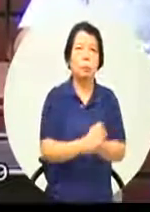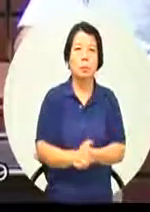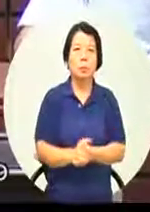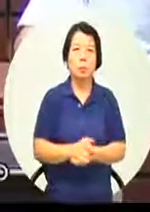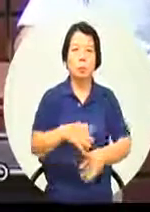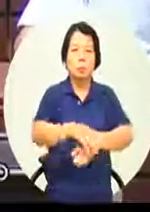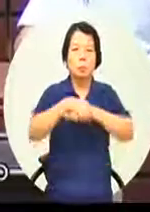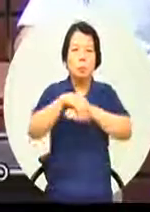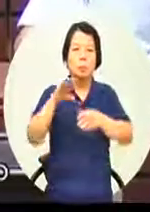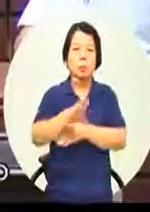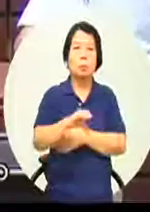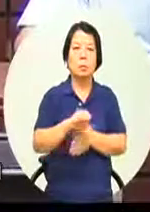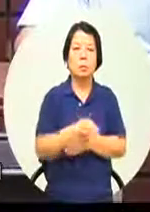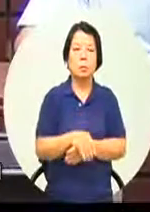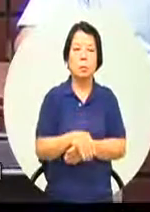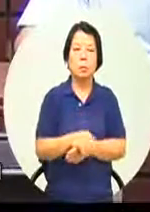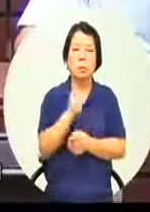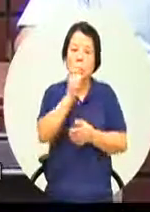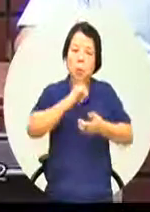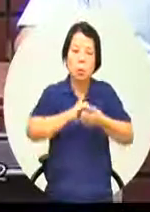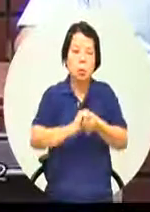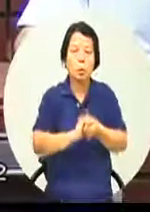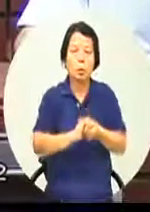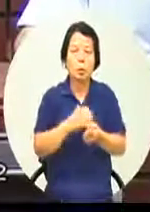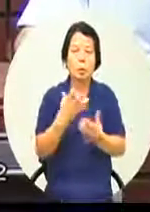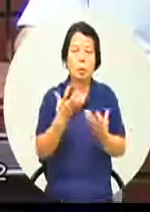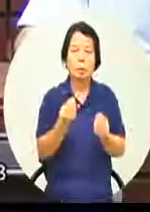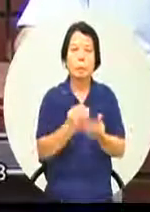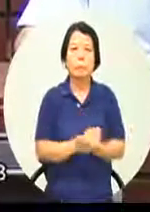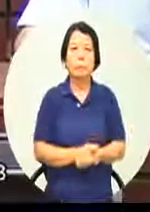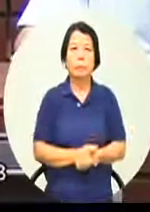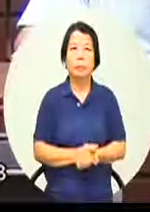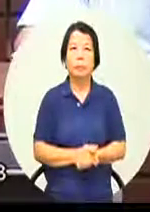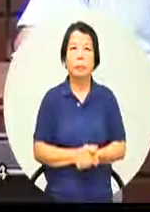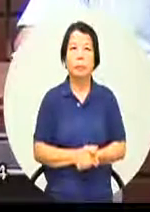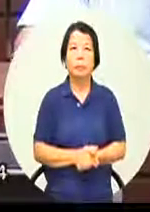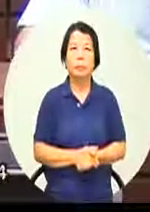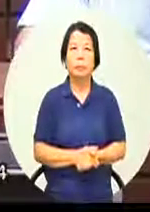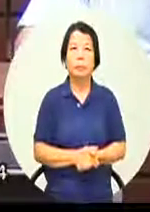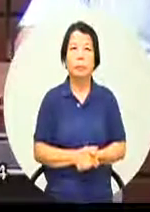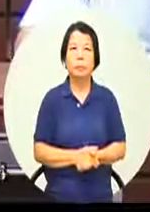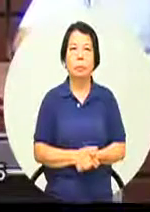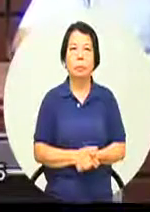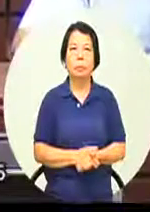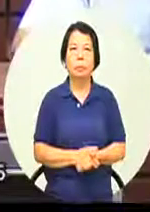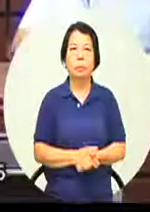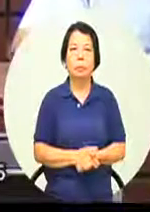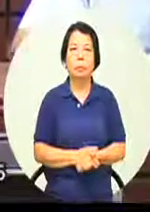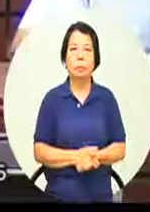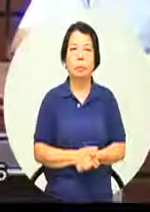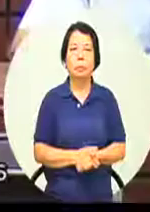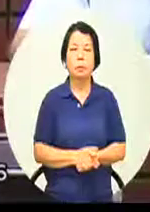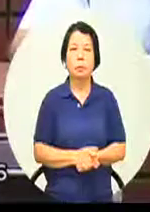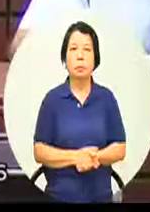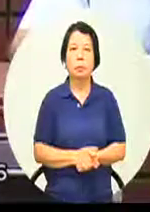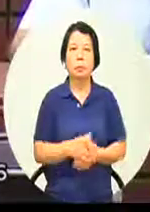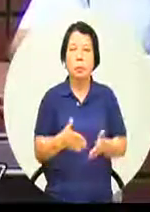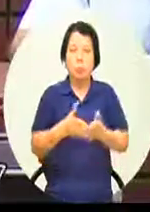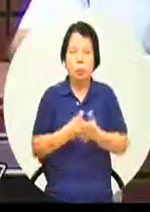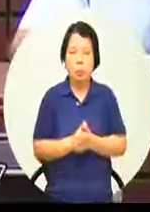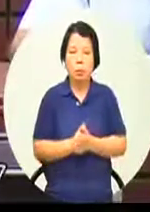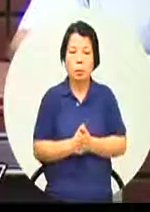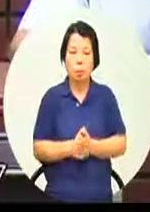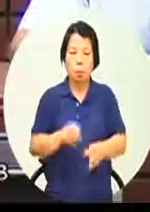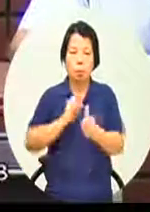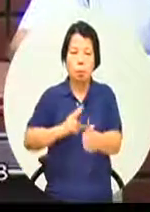哪个地方？ 没有固定的、啊。 没有固定、哦，平常都放置在哪里？ 你的意思是说，没有去出勤的时候？ 对对